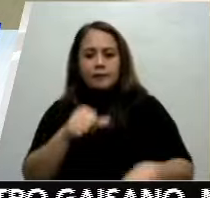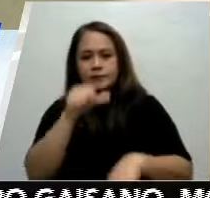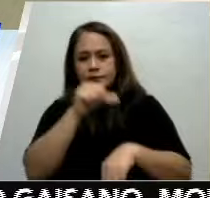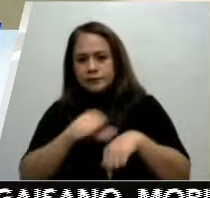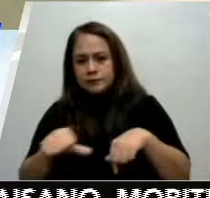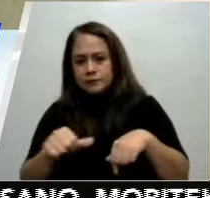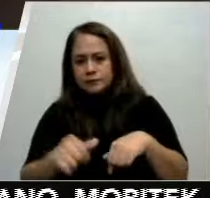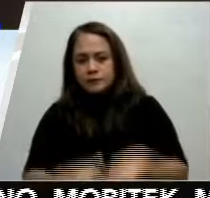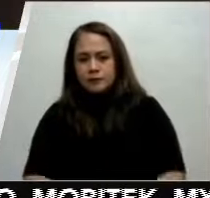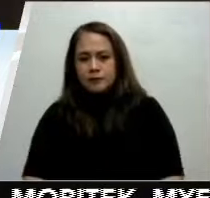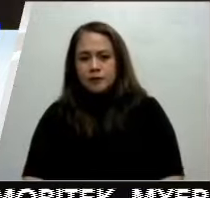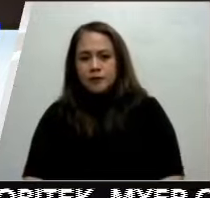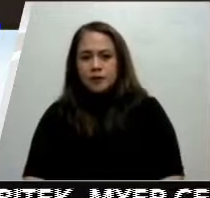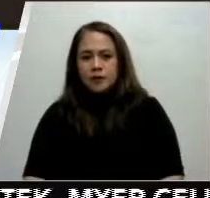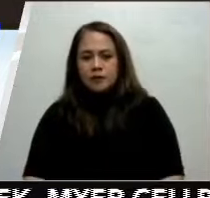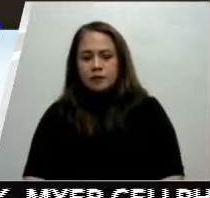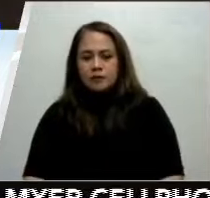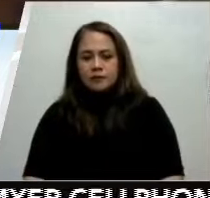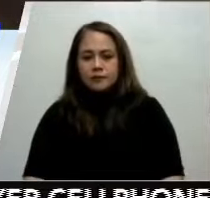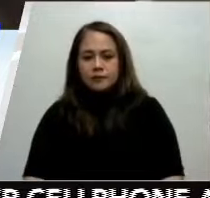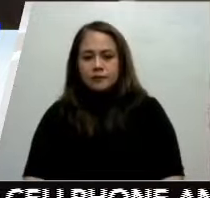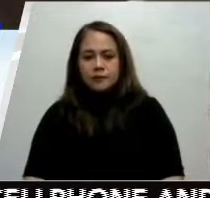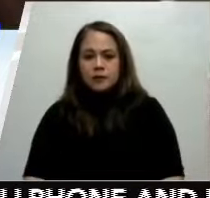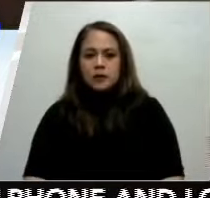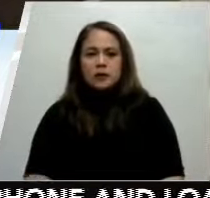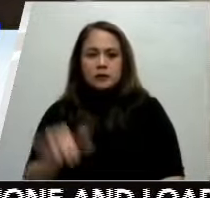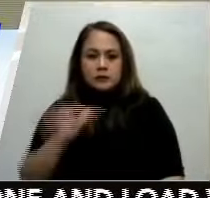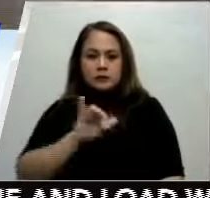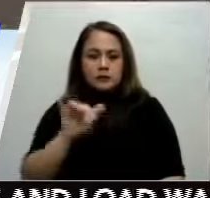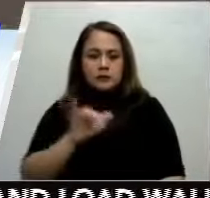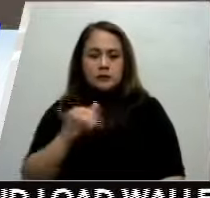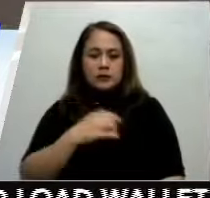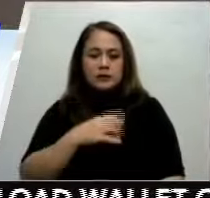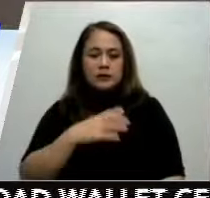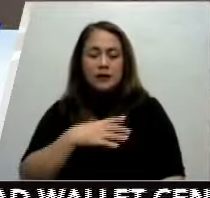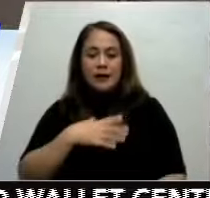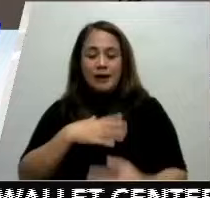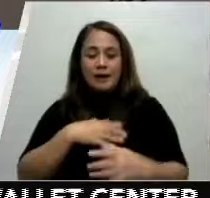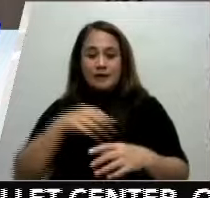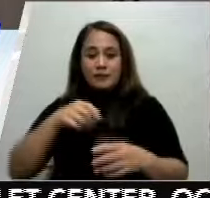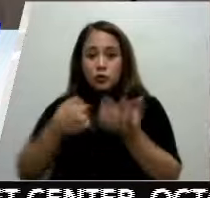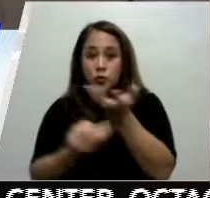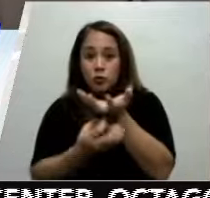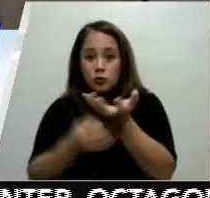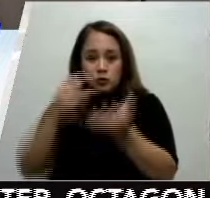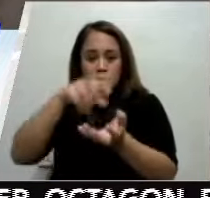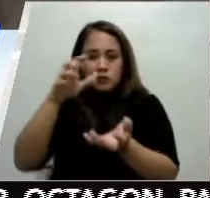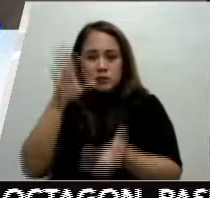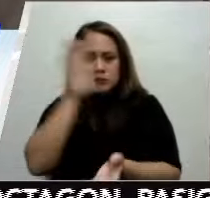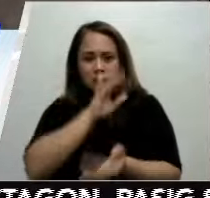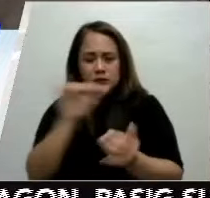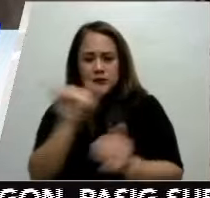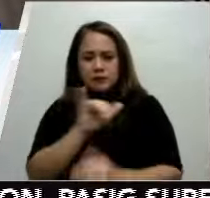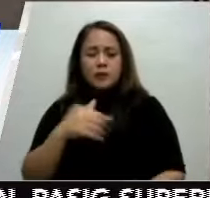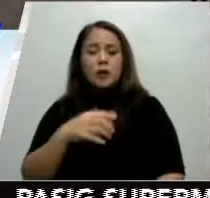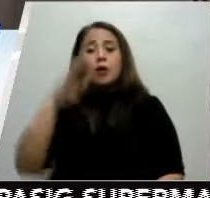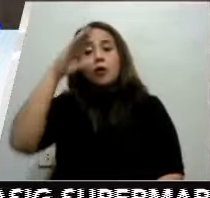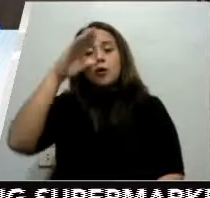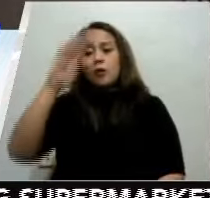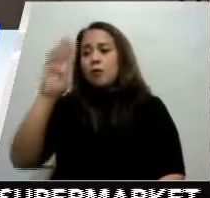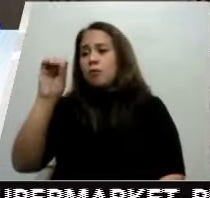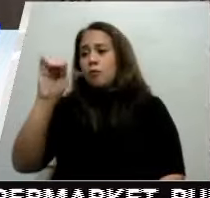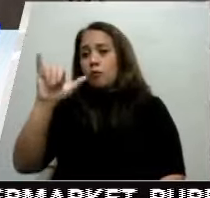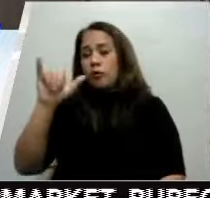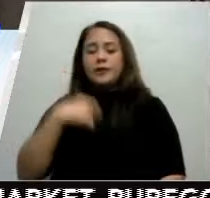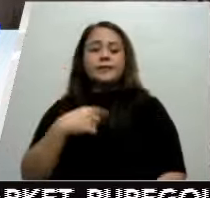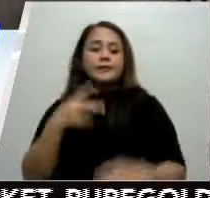ang inoopera. Halos mabutas din ang takip ng kaserola niya. Si Mang Boy nakatambay lang noon sa tapat ng kanyang barbershop ilang